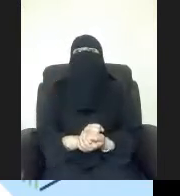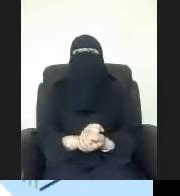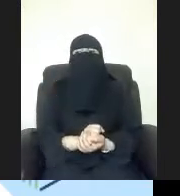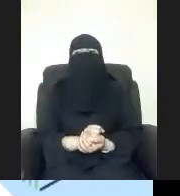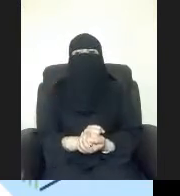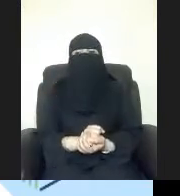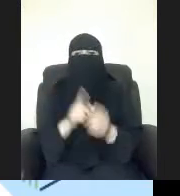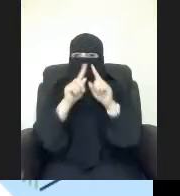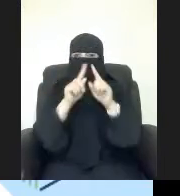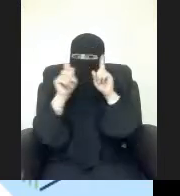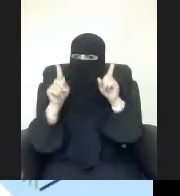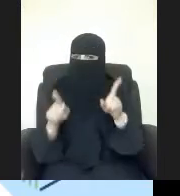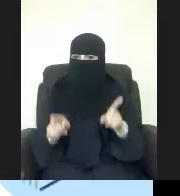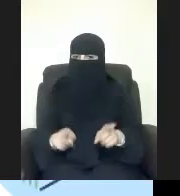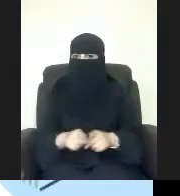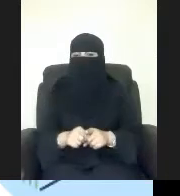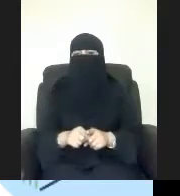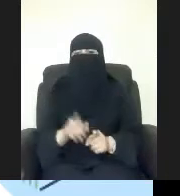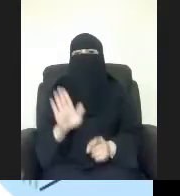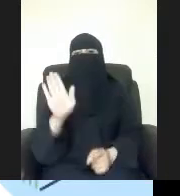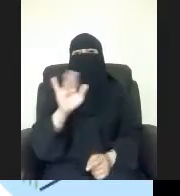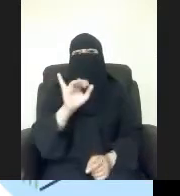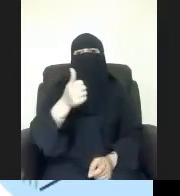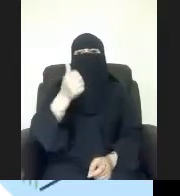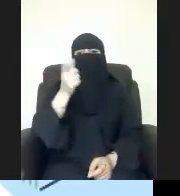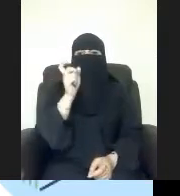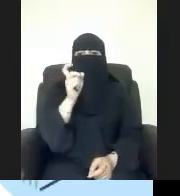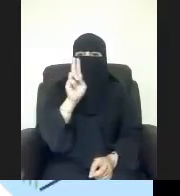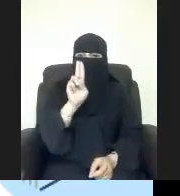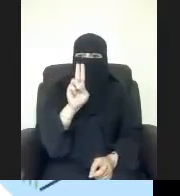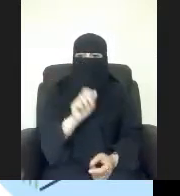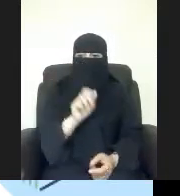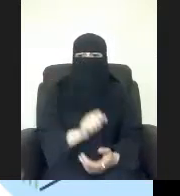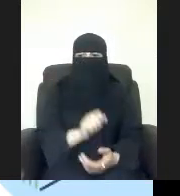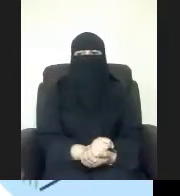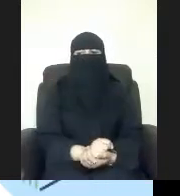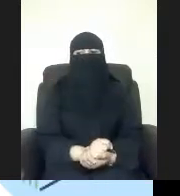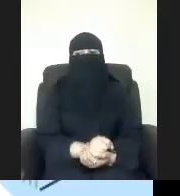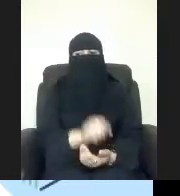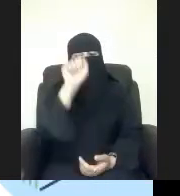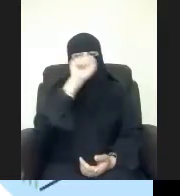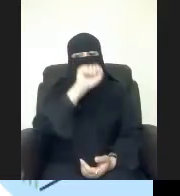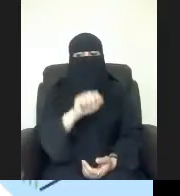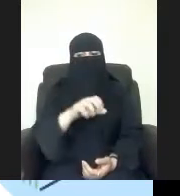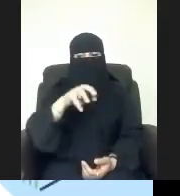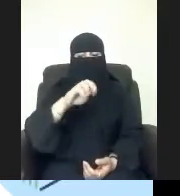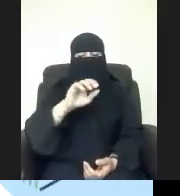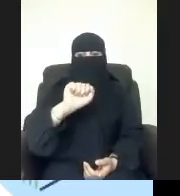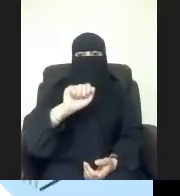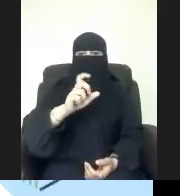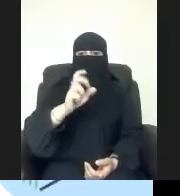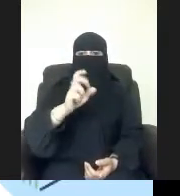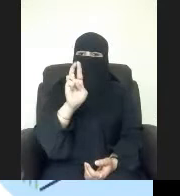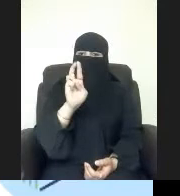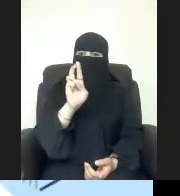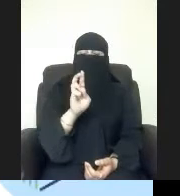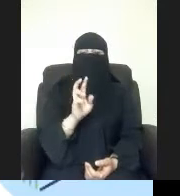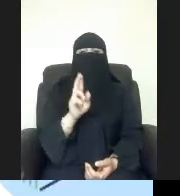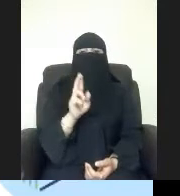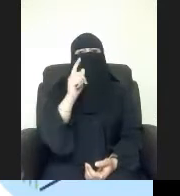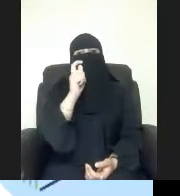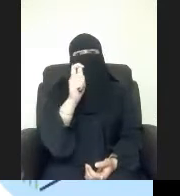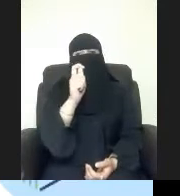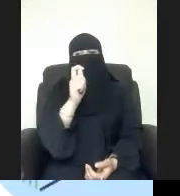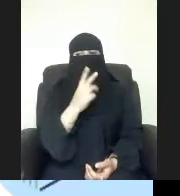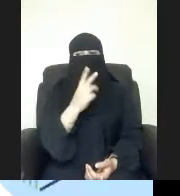للبناء خصوصا بناء الأحداث. الأهداف أحد النماذج المهمة التي يجب أن أراعيها في قضية البناء. أيضا عندنا هنا